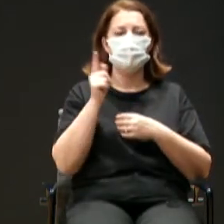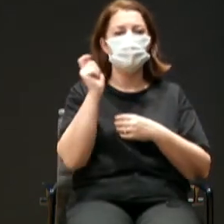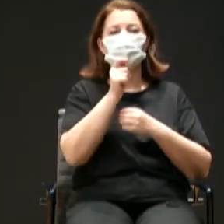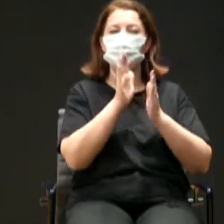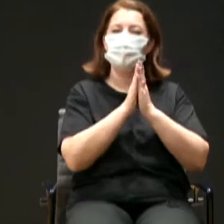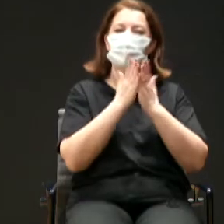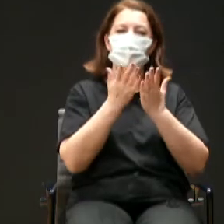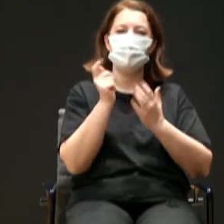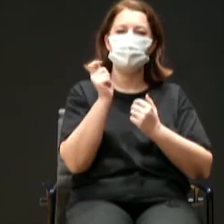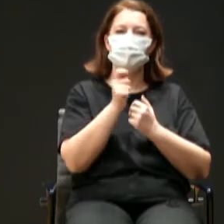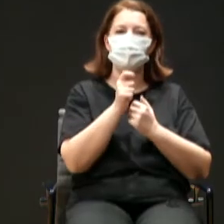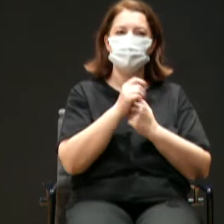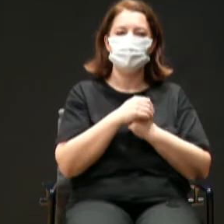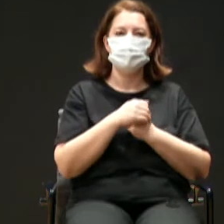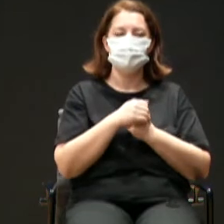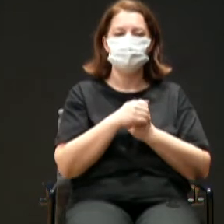bakmayın.